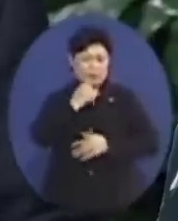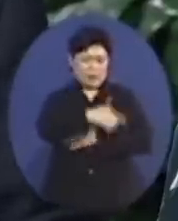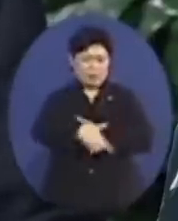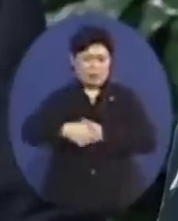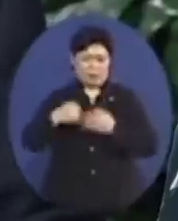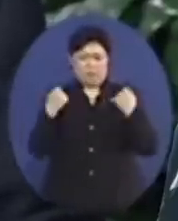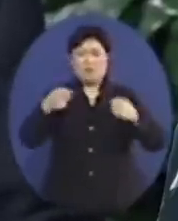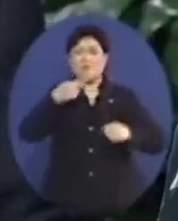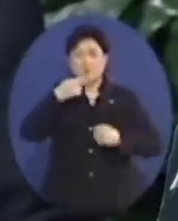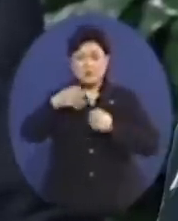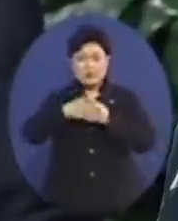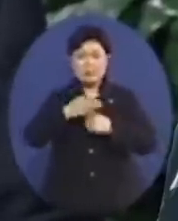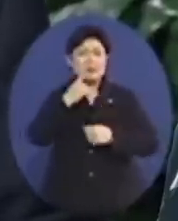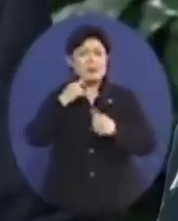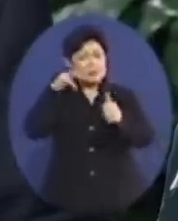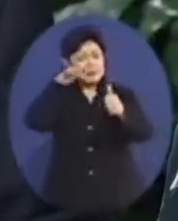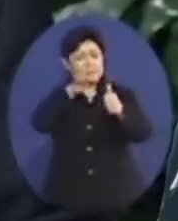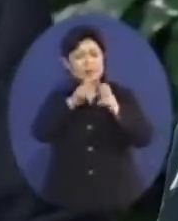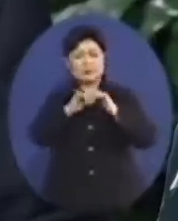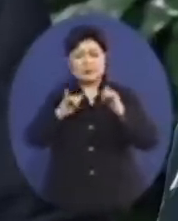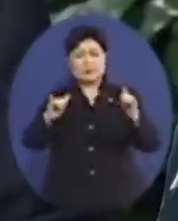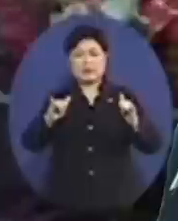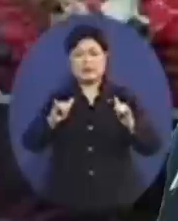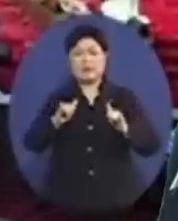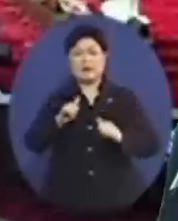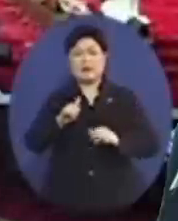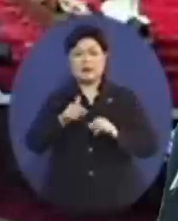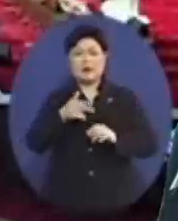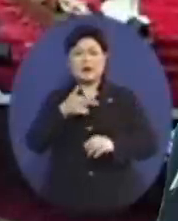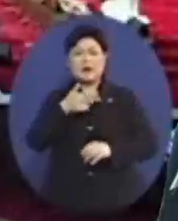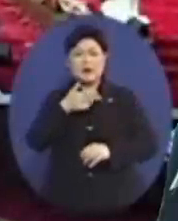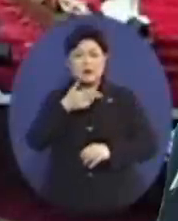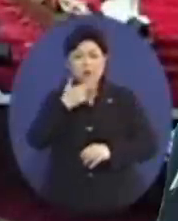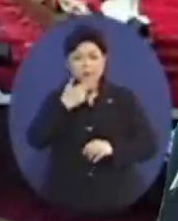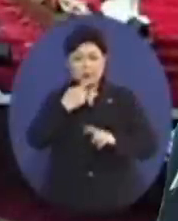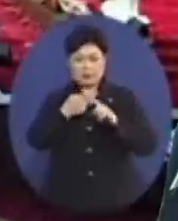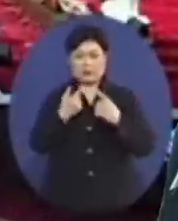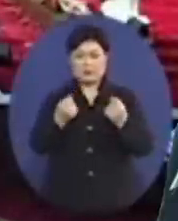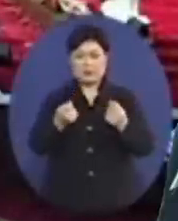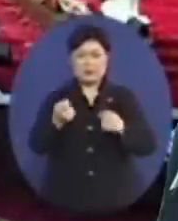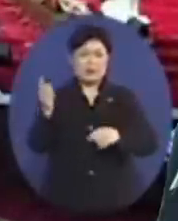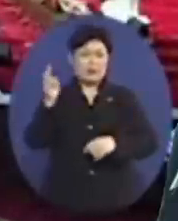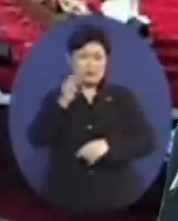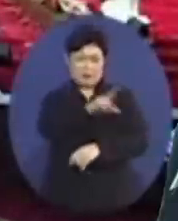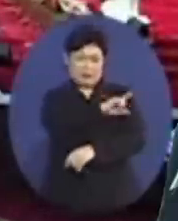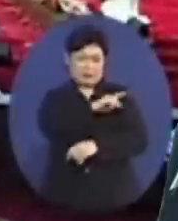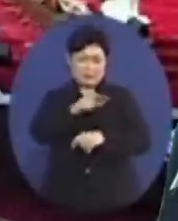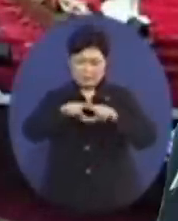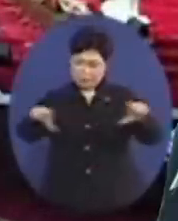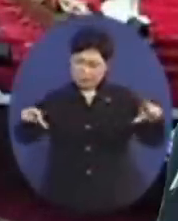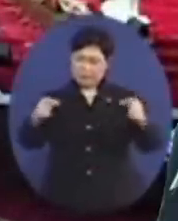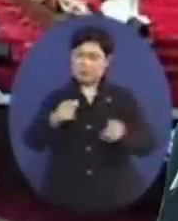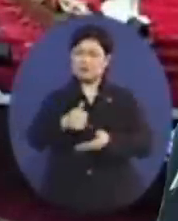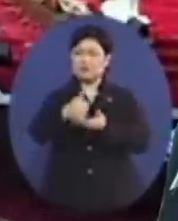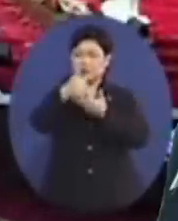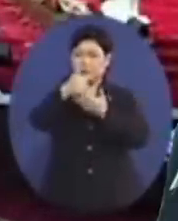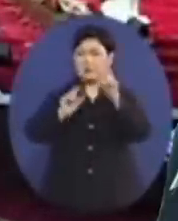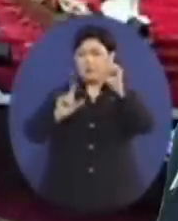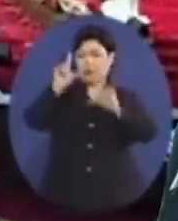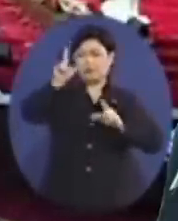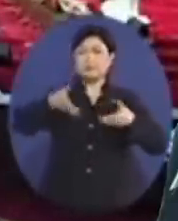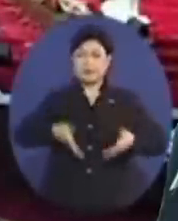흠모할 자가 아니었다는 것입니다. 가장 평범한 인간으로 주님은 태어나신